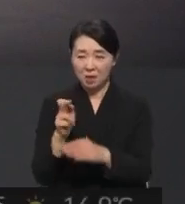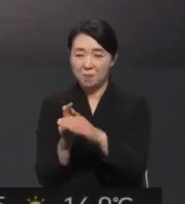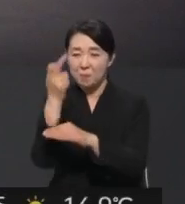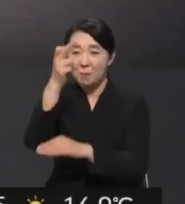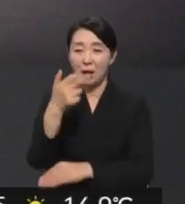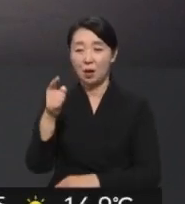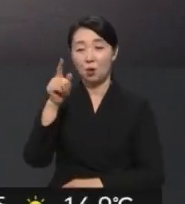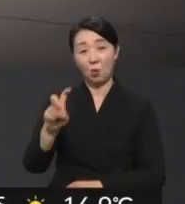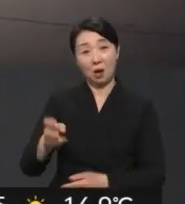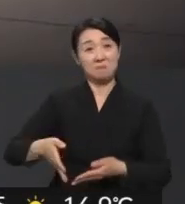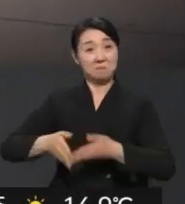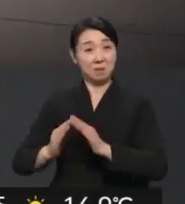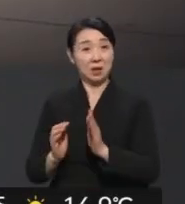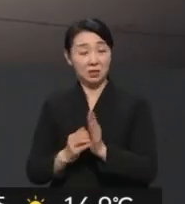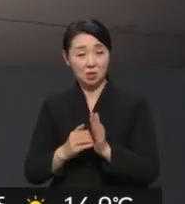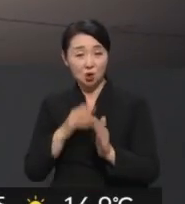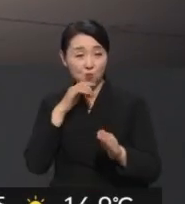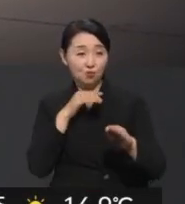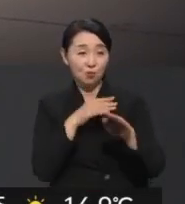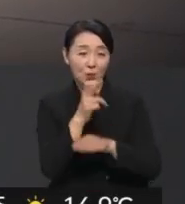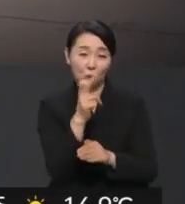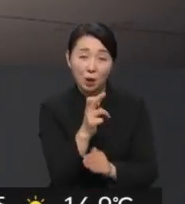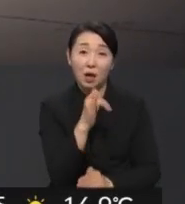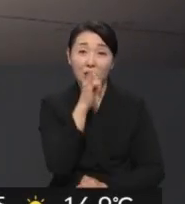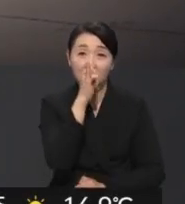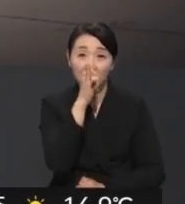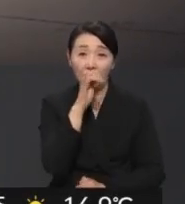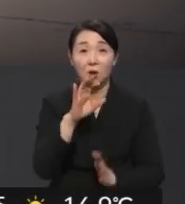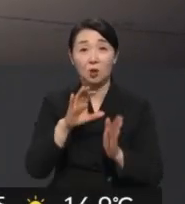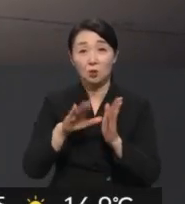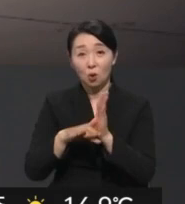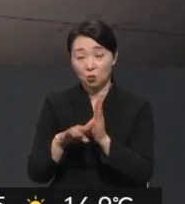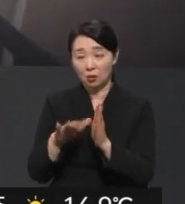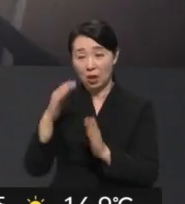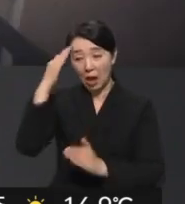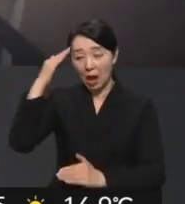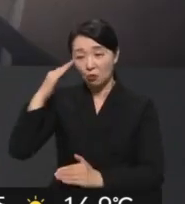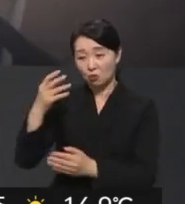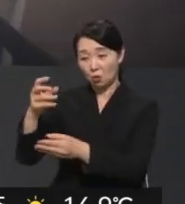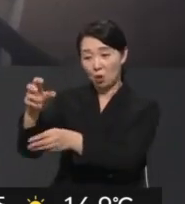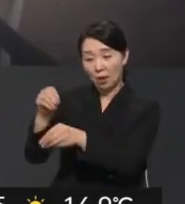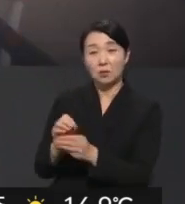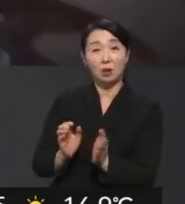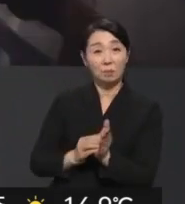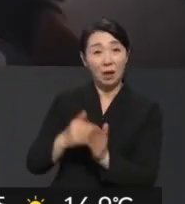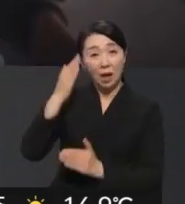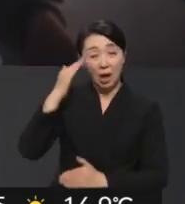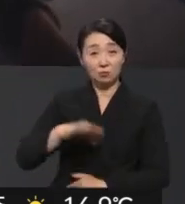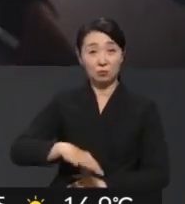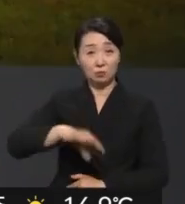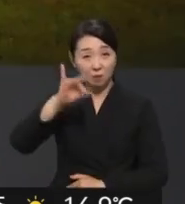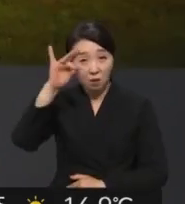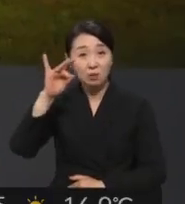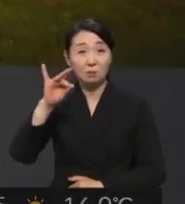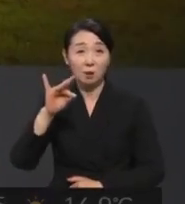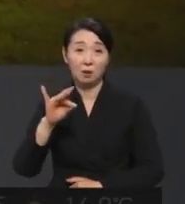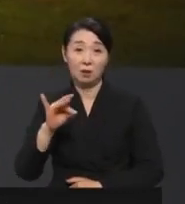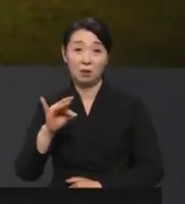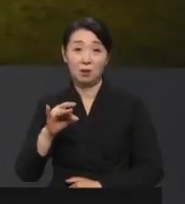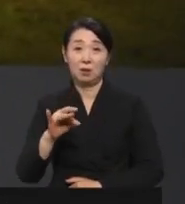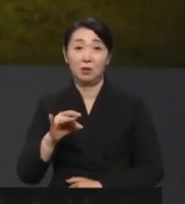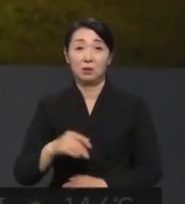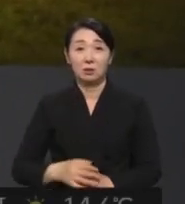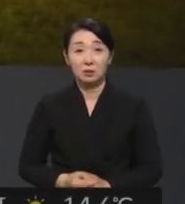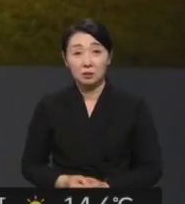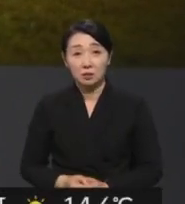도발 수위를 높이면 곧장 우리 영해로 전개할 가능성이 있습니다. 그러나 우리나라에서 먼저 군불 지폈던 전략자산